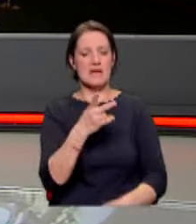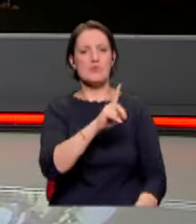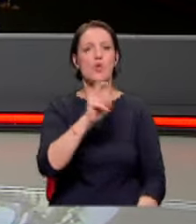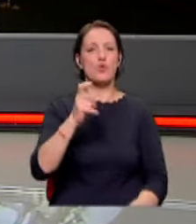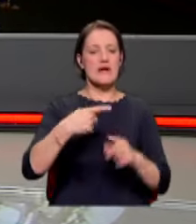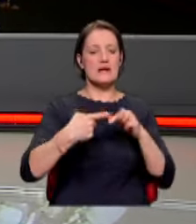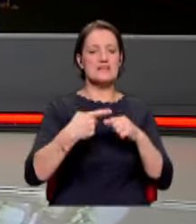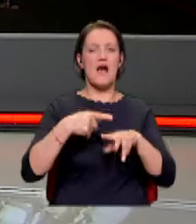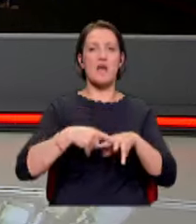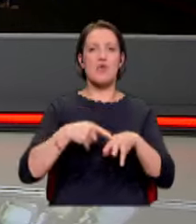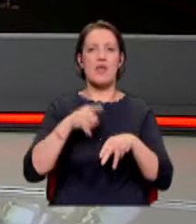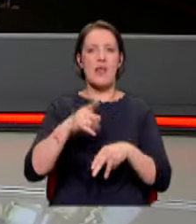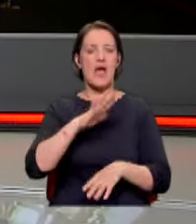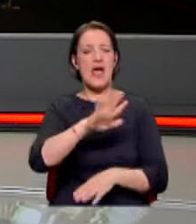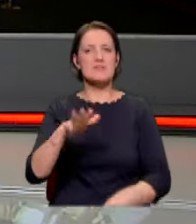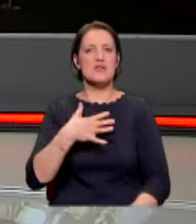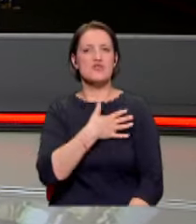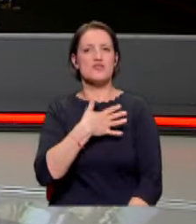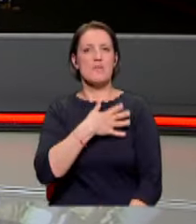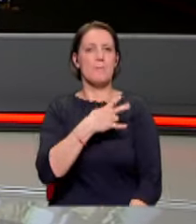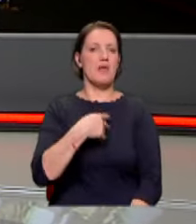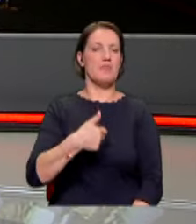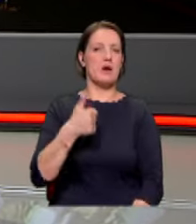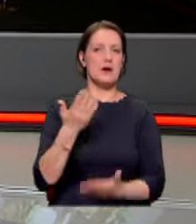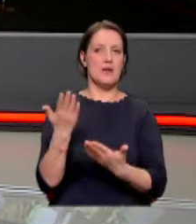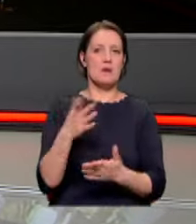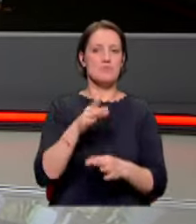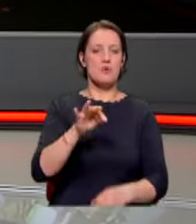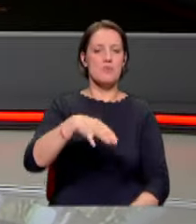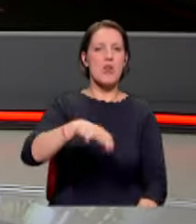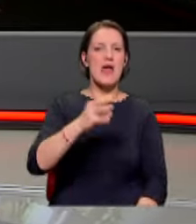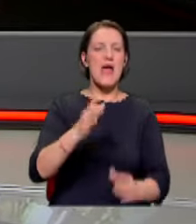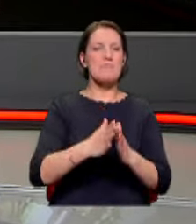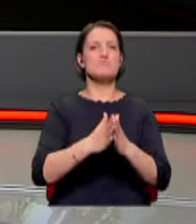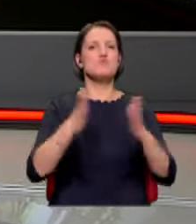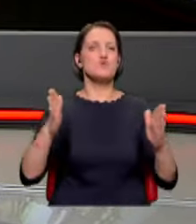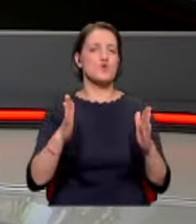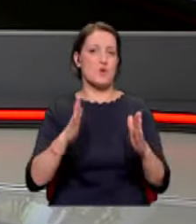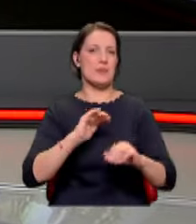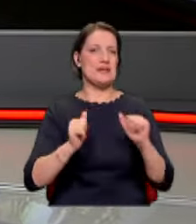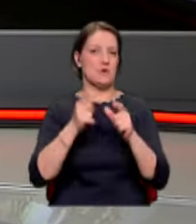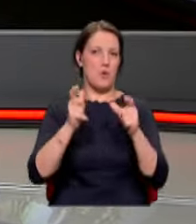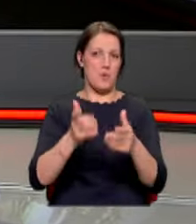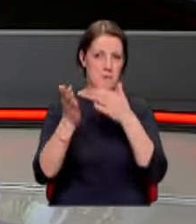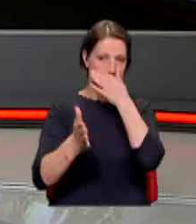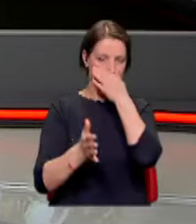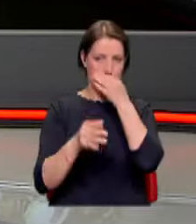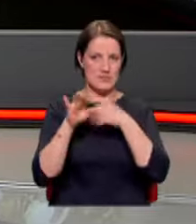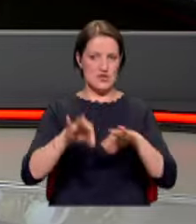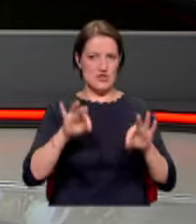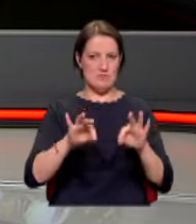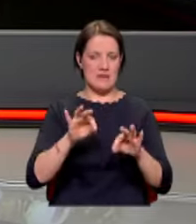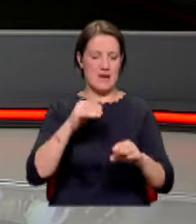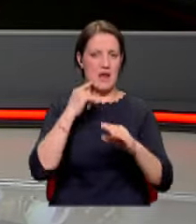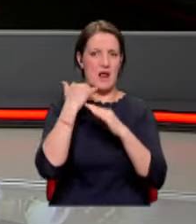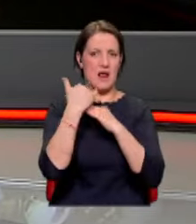Akpolat. Hepsi CHP belediye başkanı. Bu bölgedeki en büyük gece kulübü. Şimdi